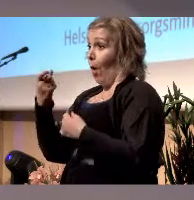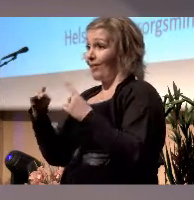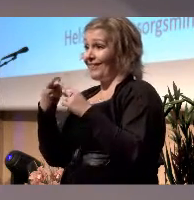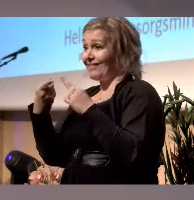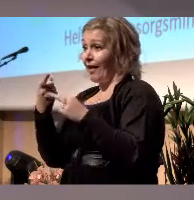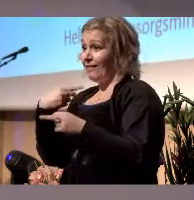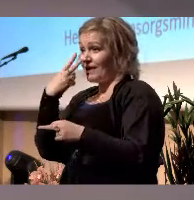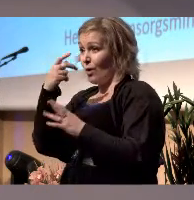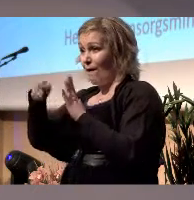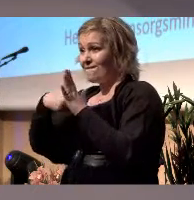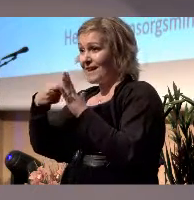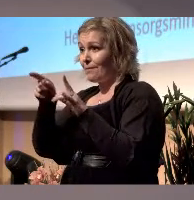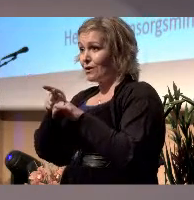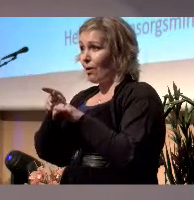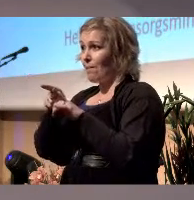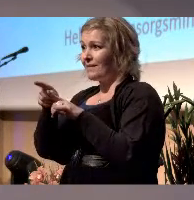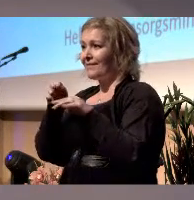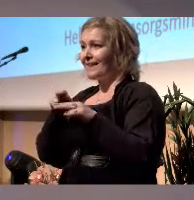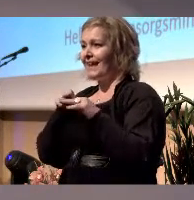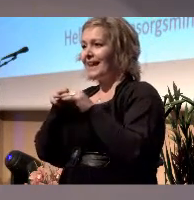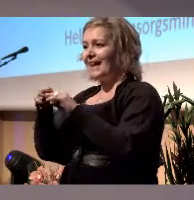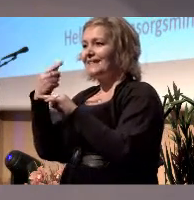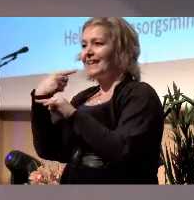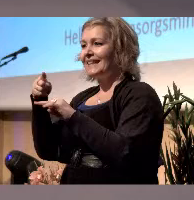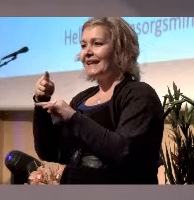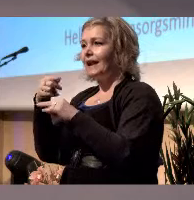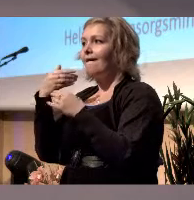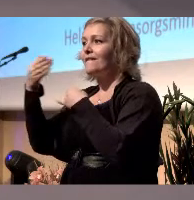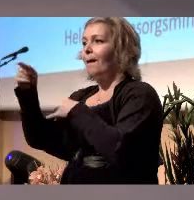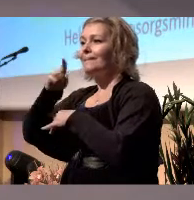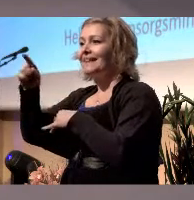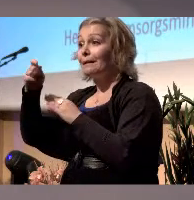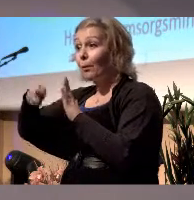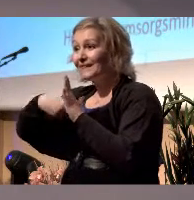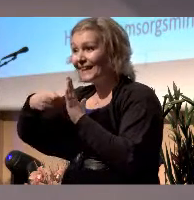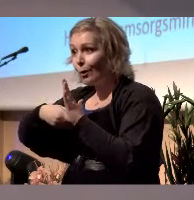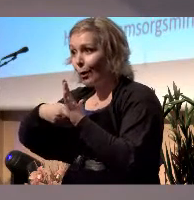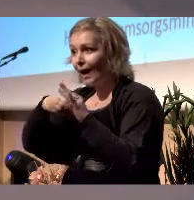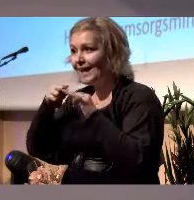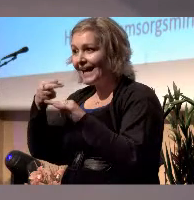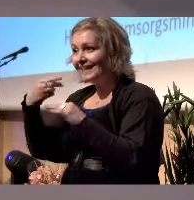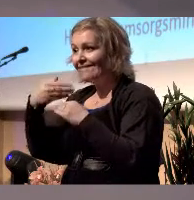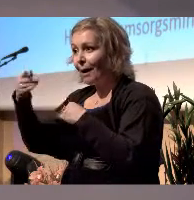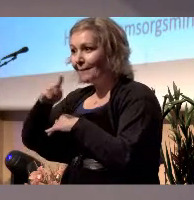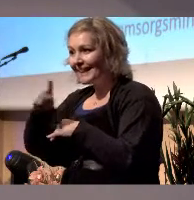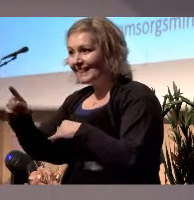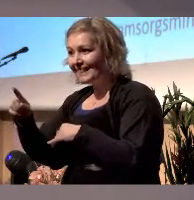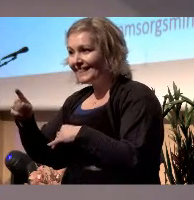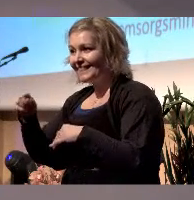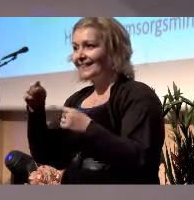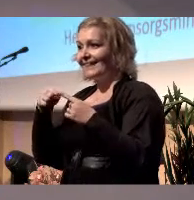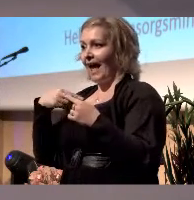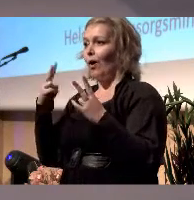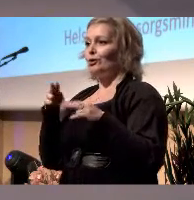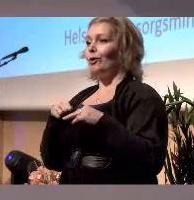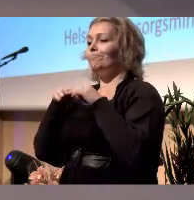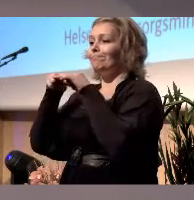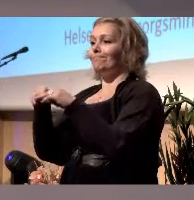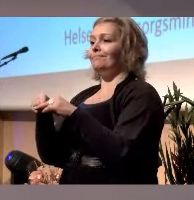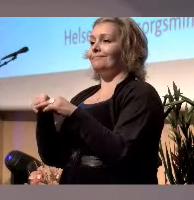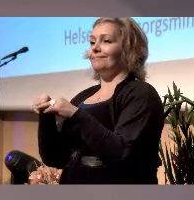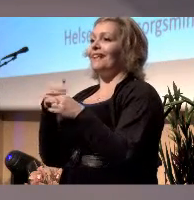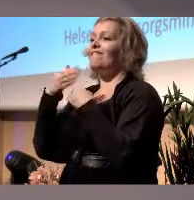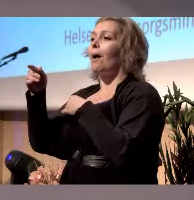så filmen som der vi reiste til fremtiden på kino. Men jeg tok også turen